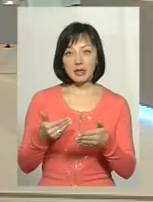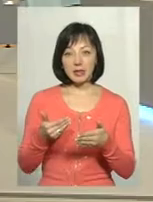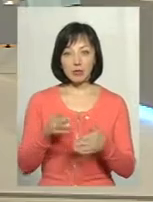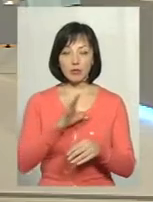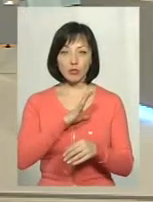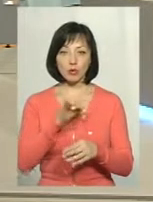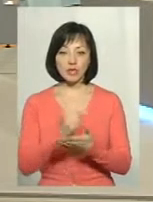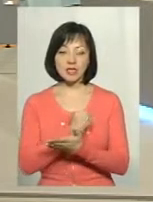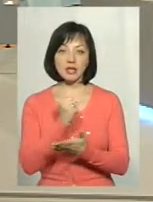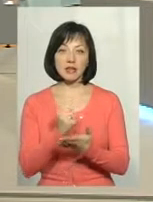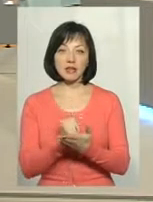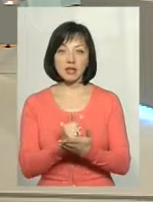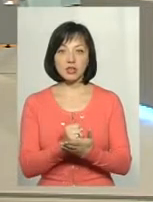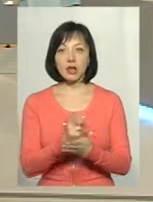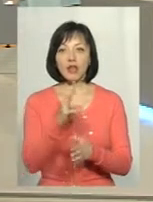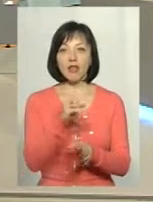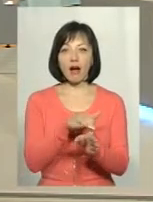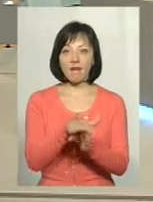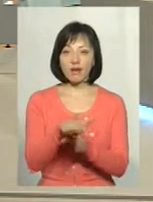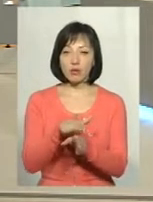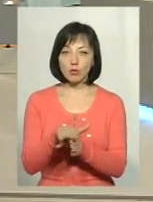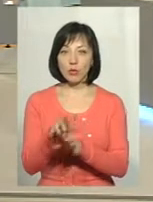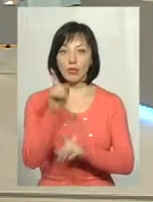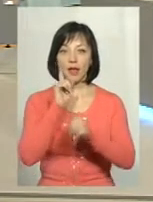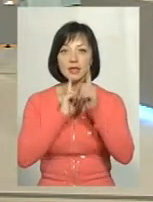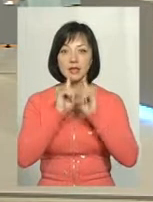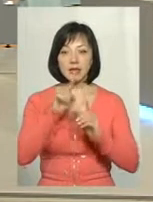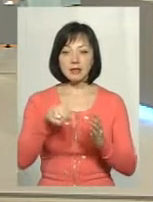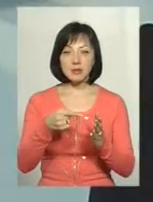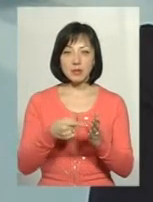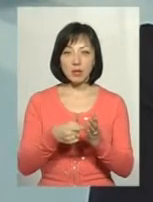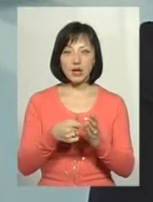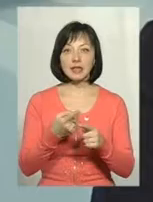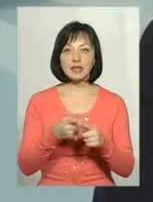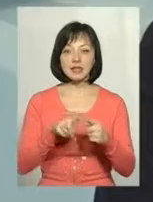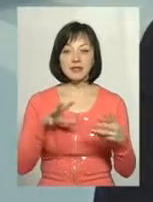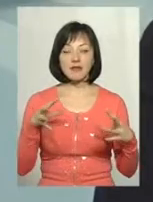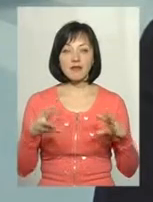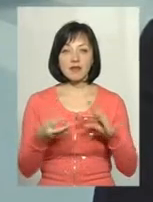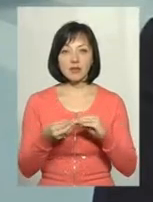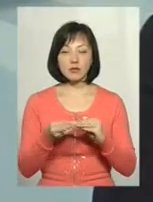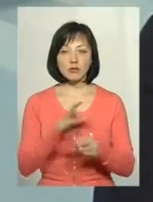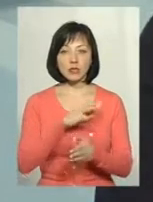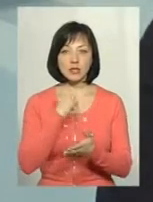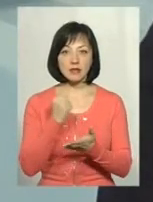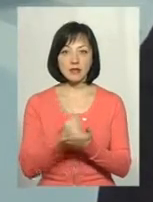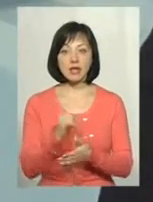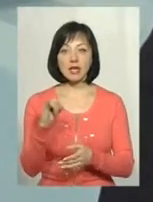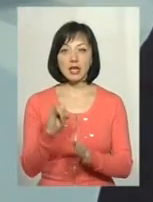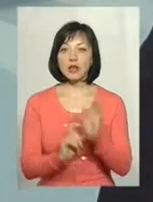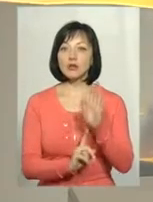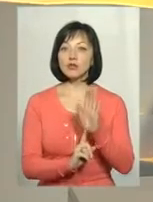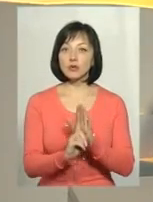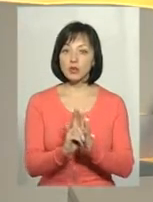передувало і затвердження на виконкомі, на сесії міської ради, а потім вже ці висновки були затверджувалися. І розпочався